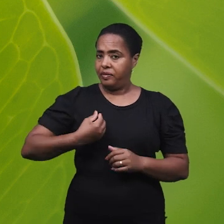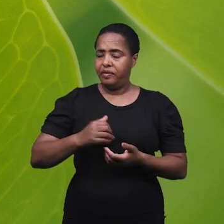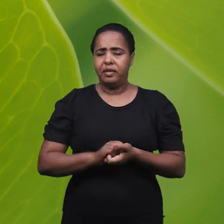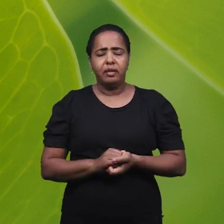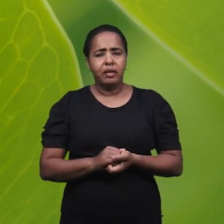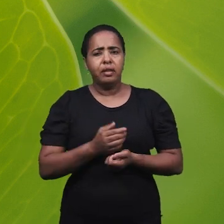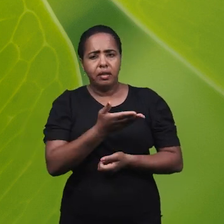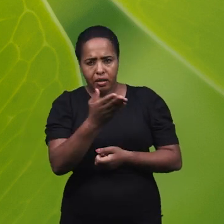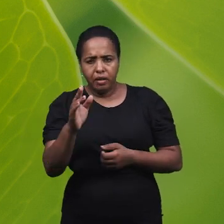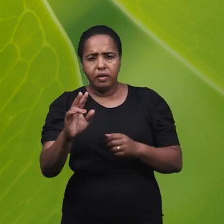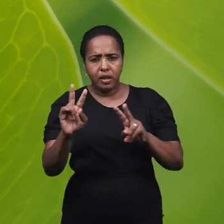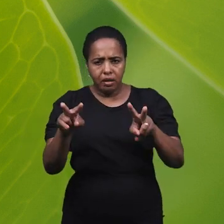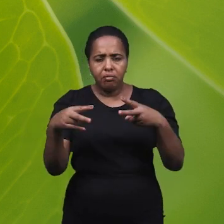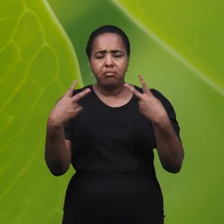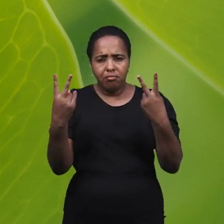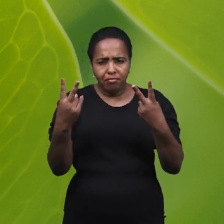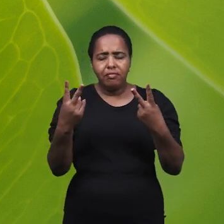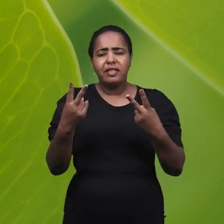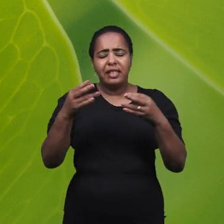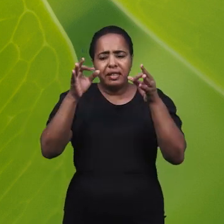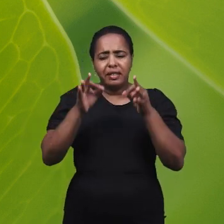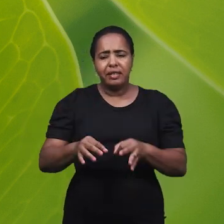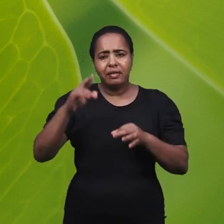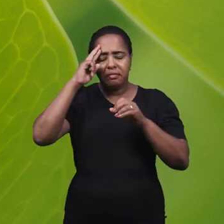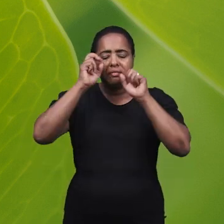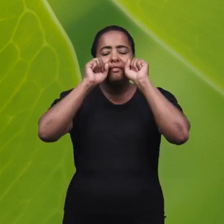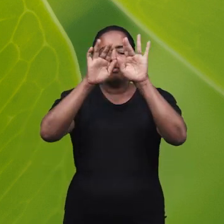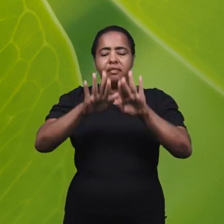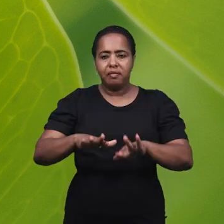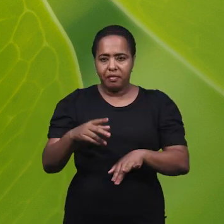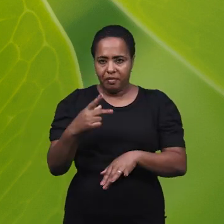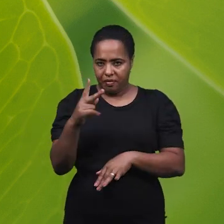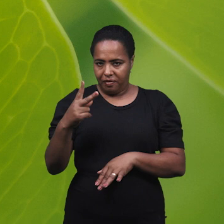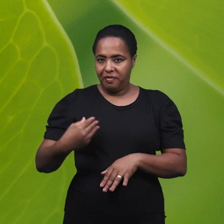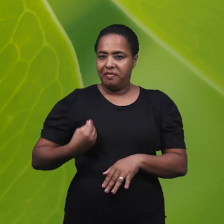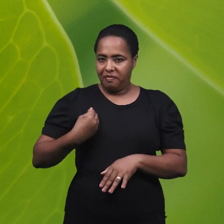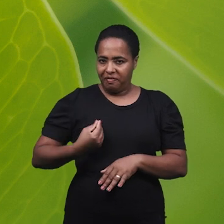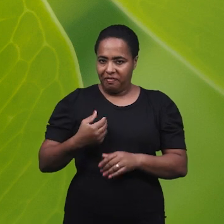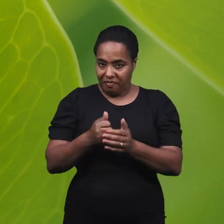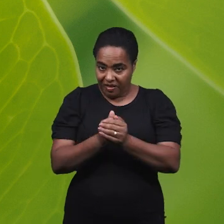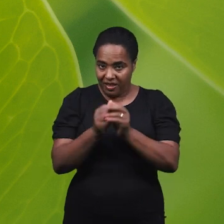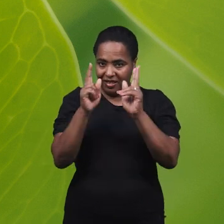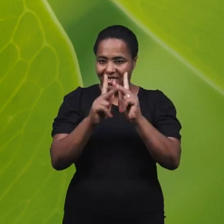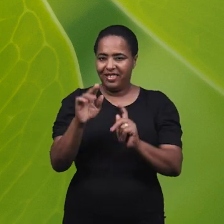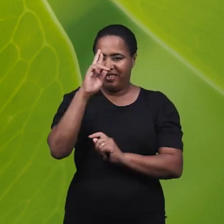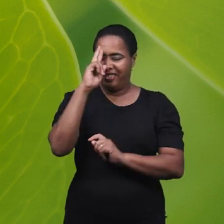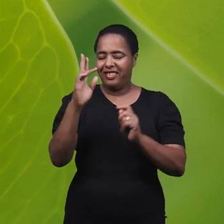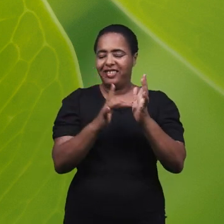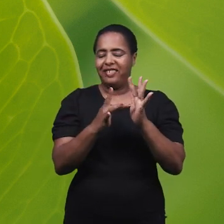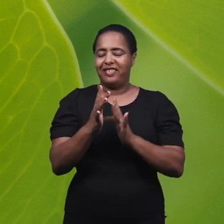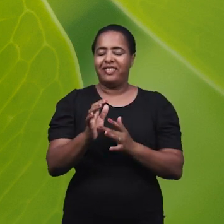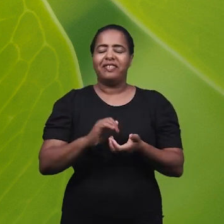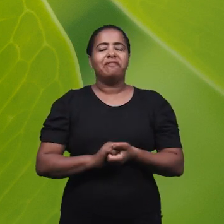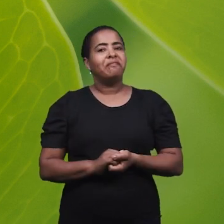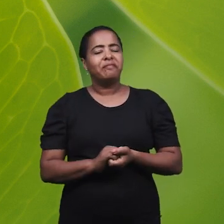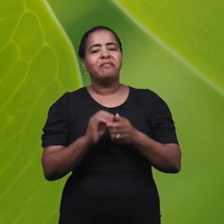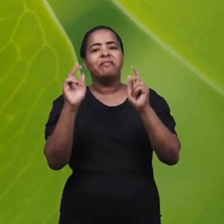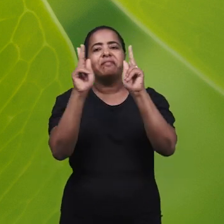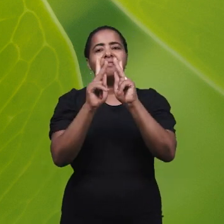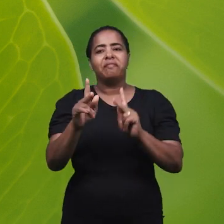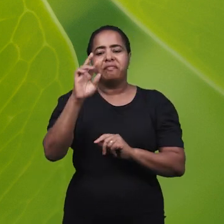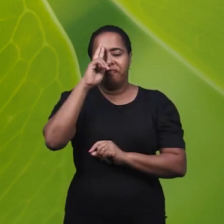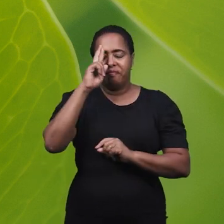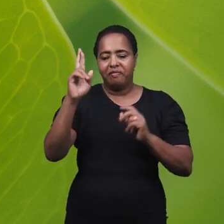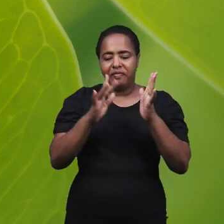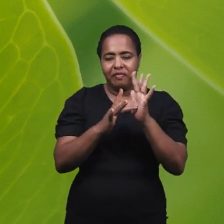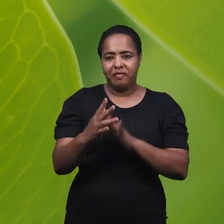préparées. Et que vous puissiez assister. Je suis certain que le Seigneur va vous bénir énormément. La paix du Seigneur